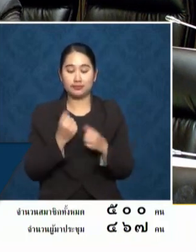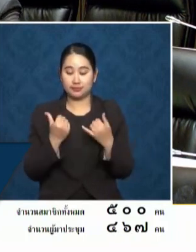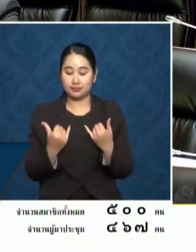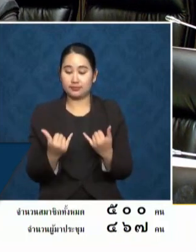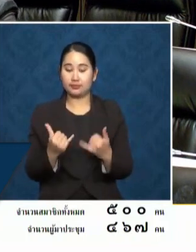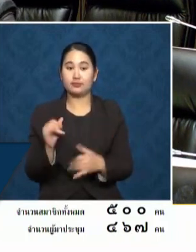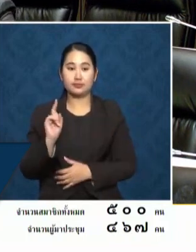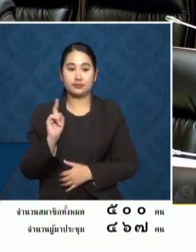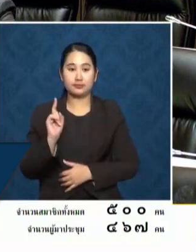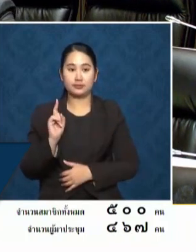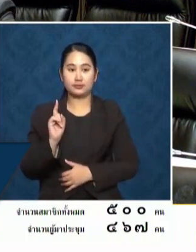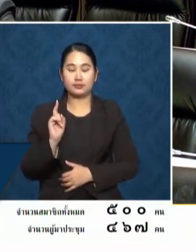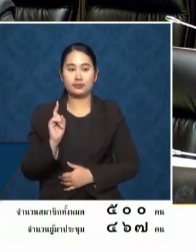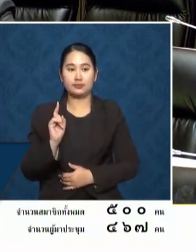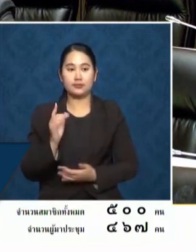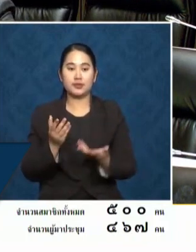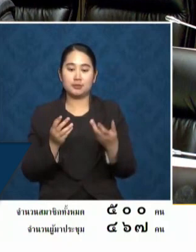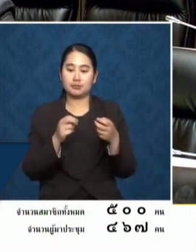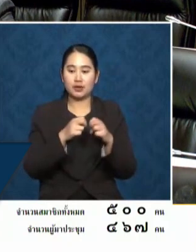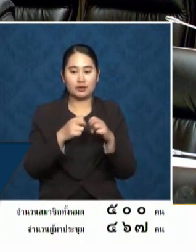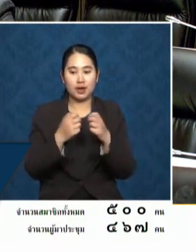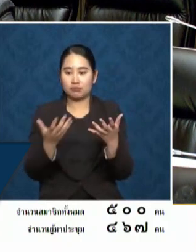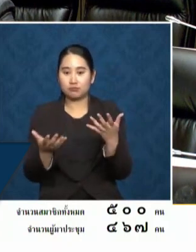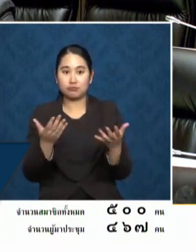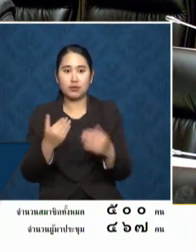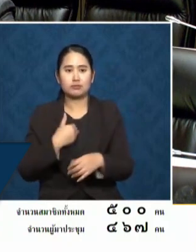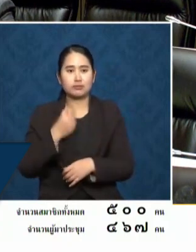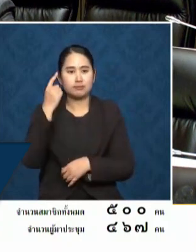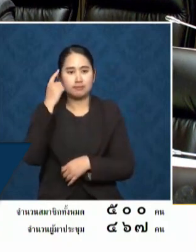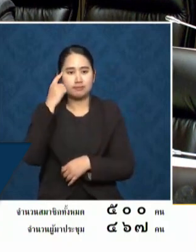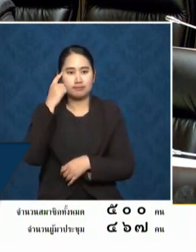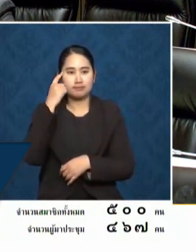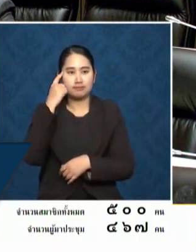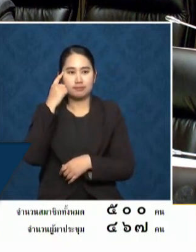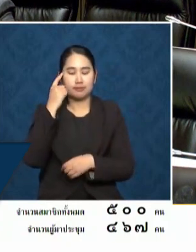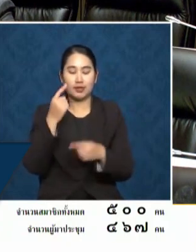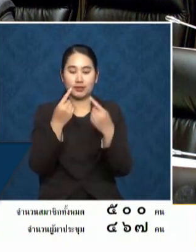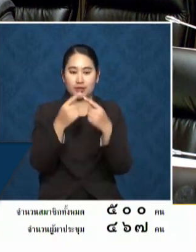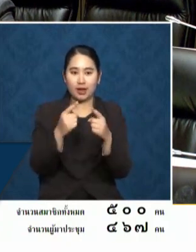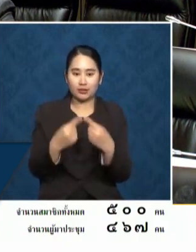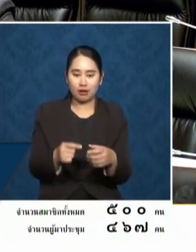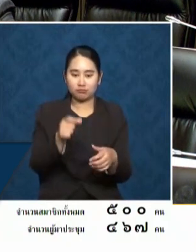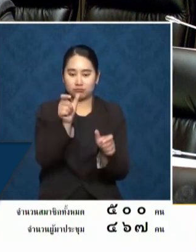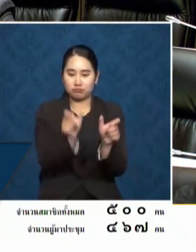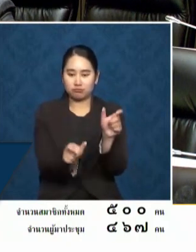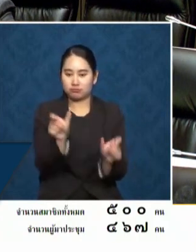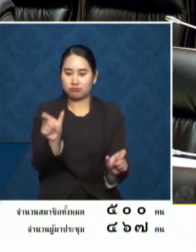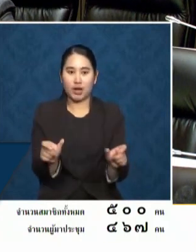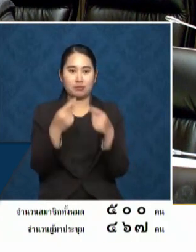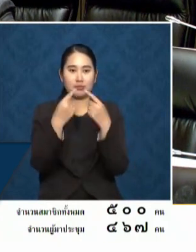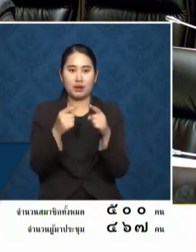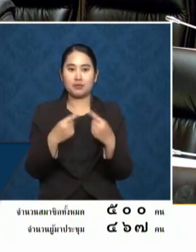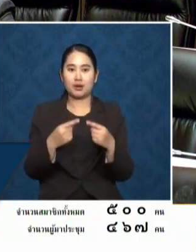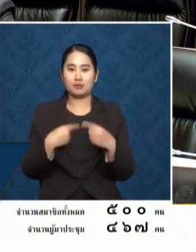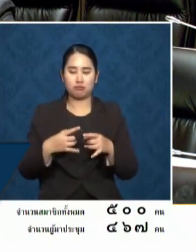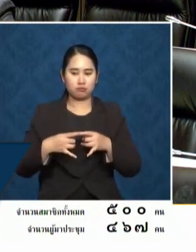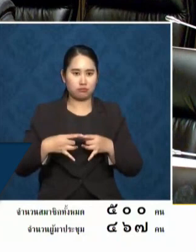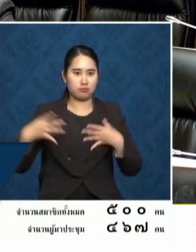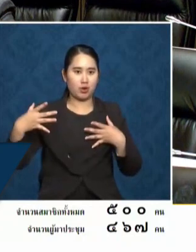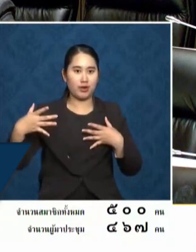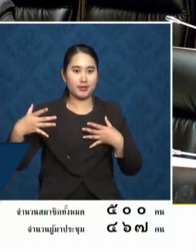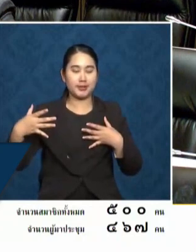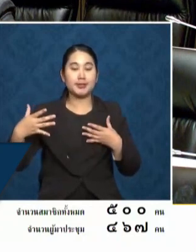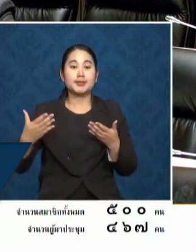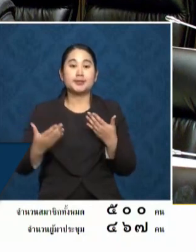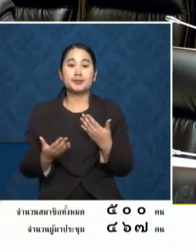ตอนนี้นั่นก็คือไม่ว่าเราจะเจอใครก็ตามที่ยึดถือคุณค่าที่ต่างอย่างสุดขั้วจากเราแค่ไหน